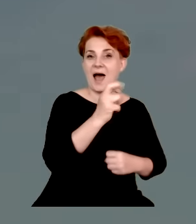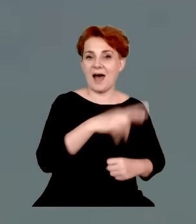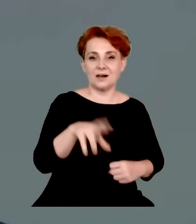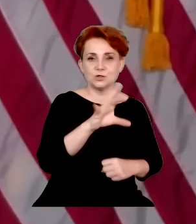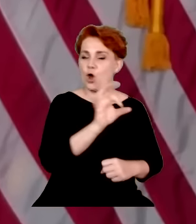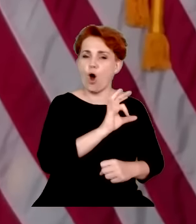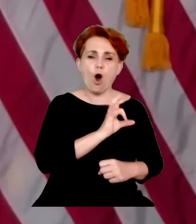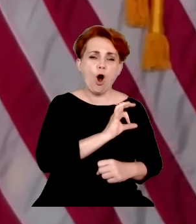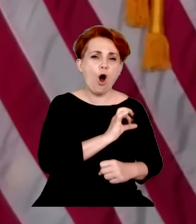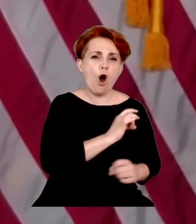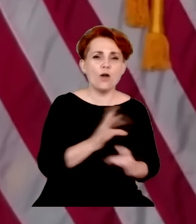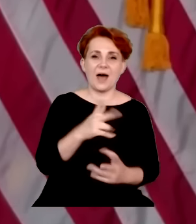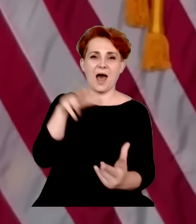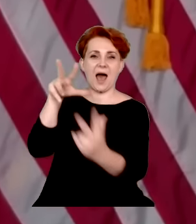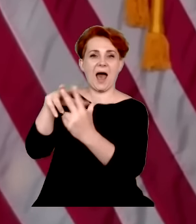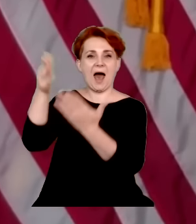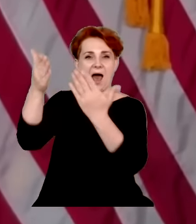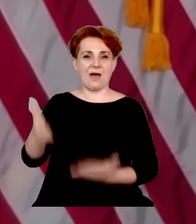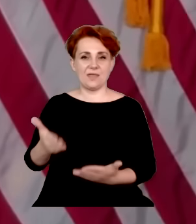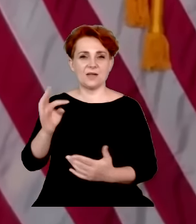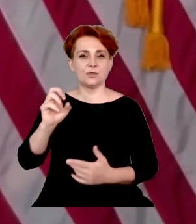zaatakowała Donalda Trumpa.